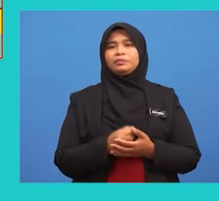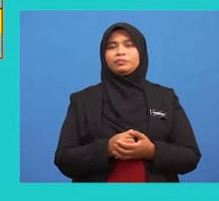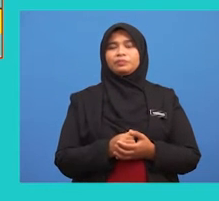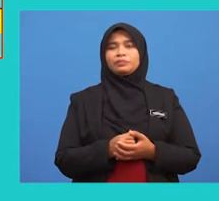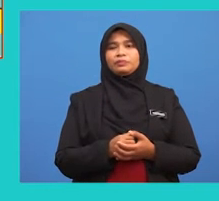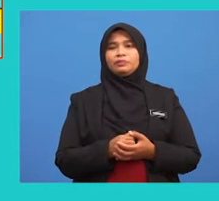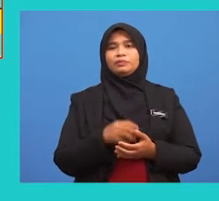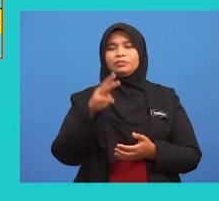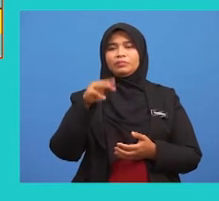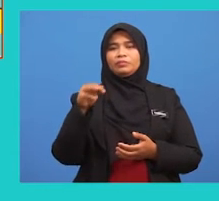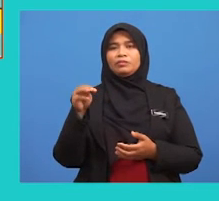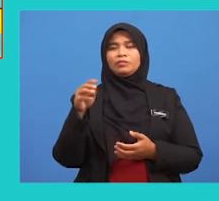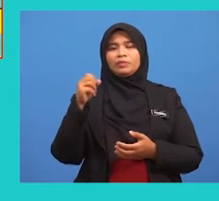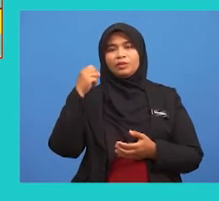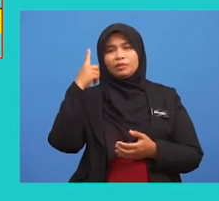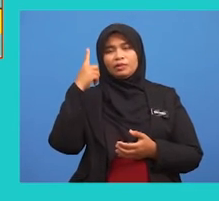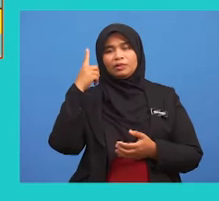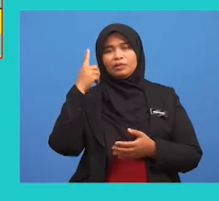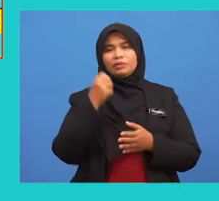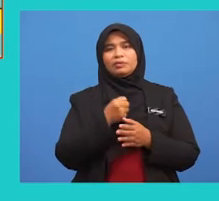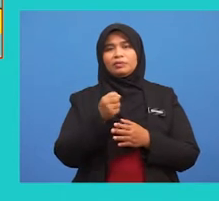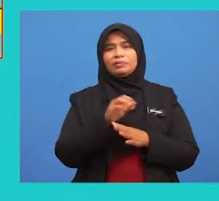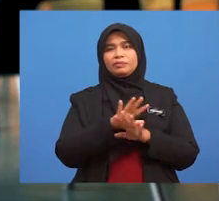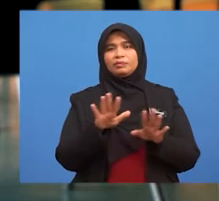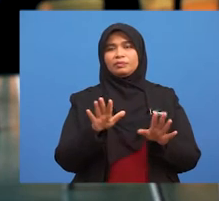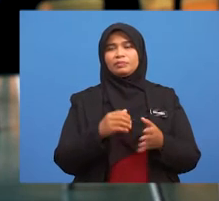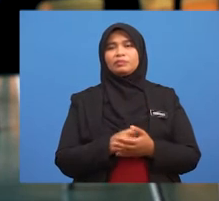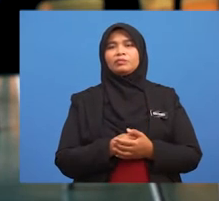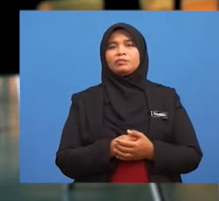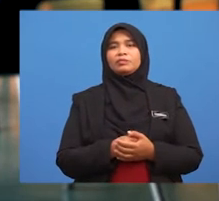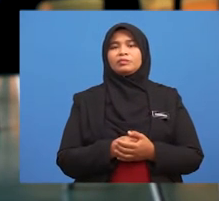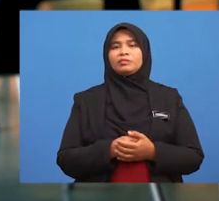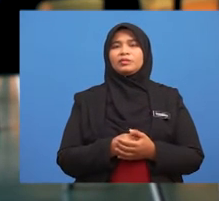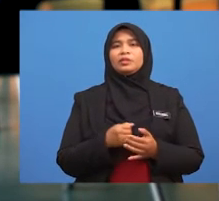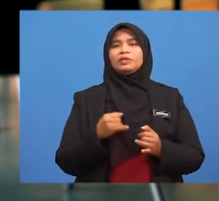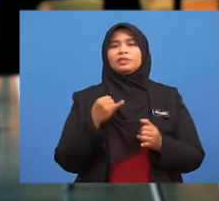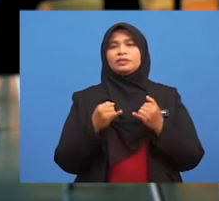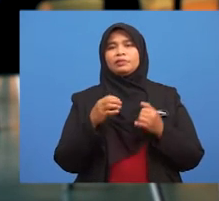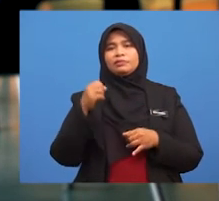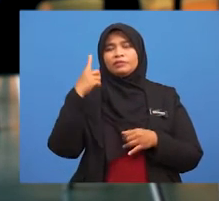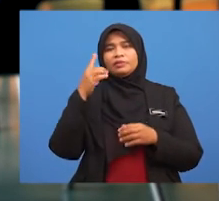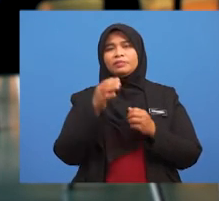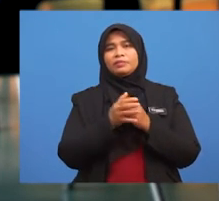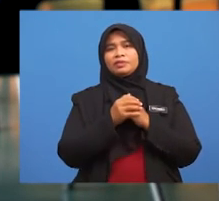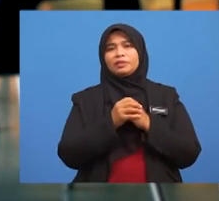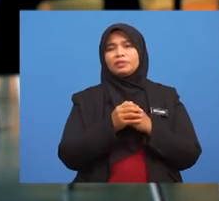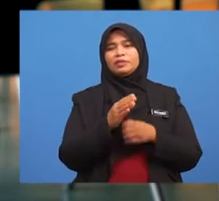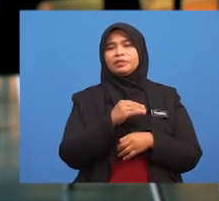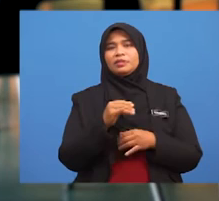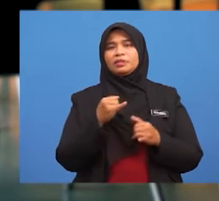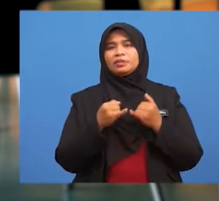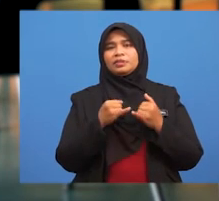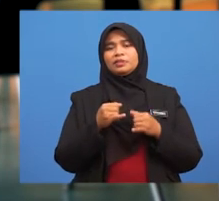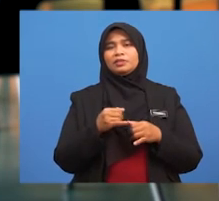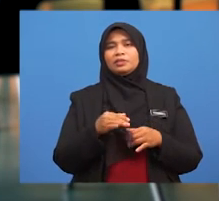478. Murid-murid faham tak setakat ini? Jika faham, tahniah. Dan